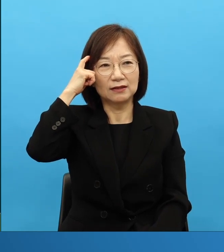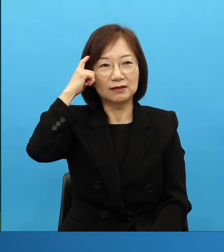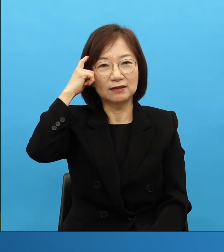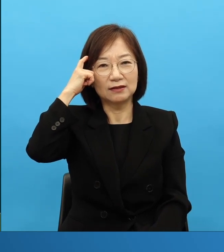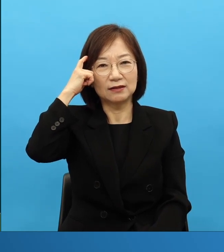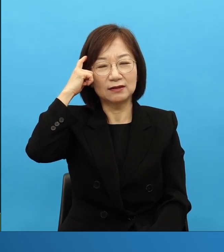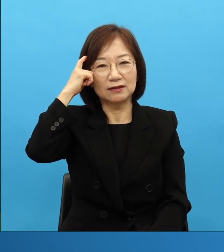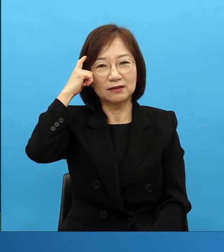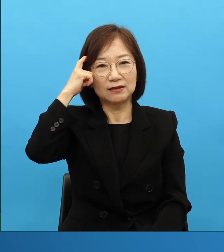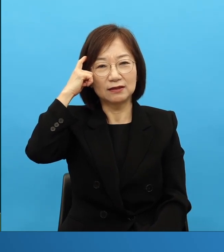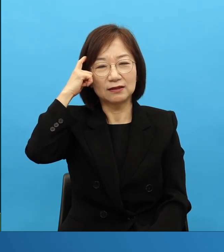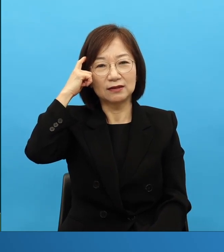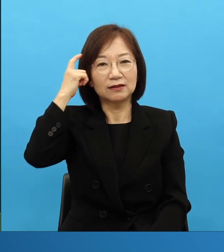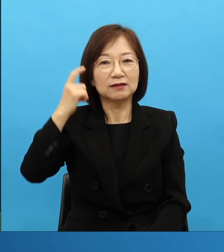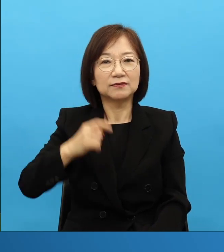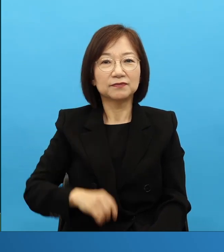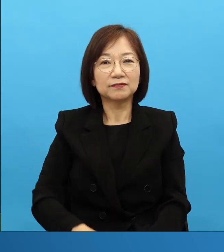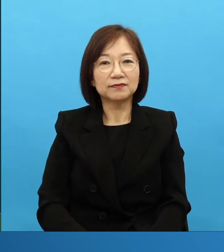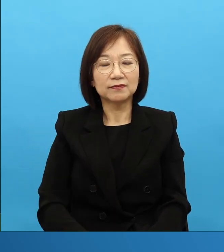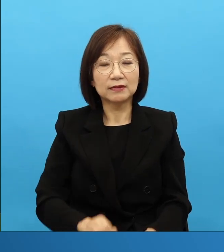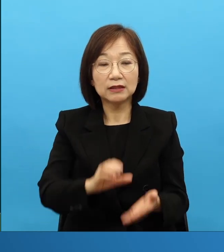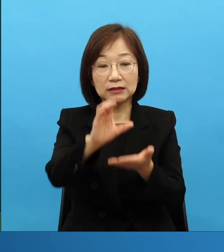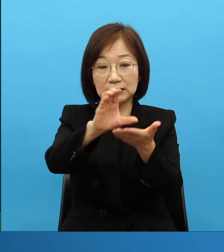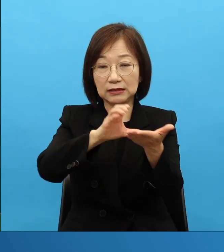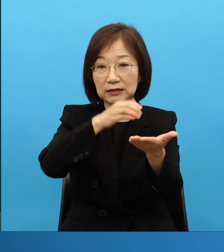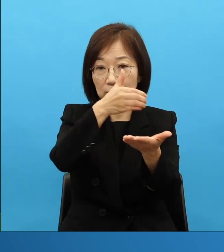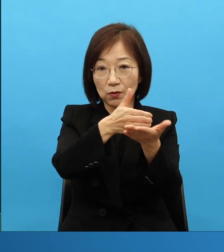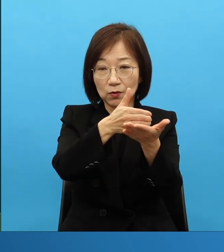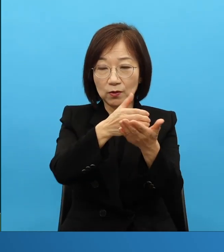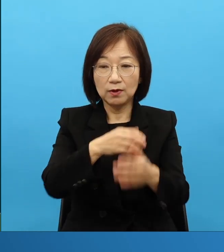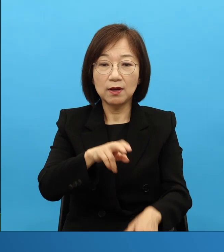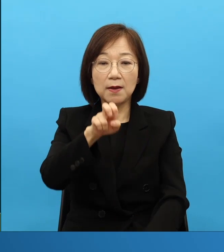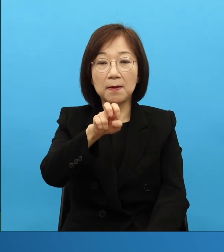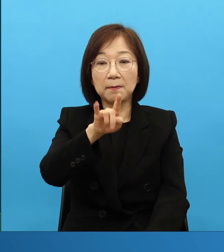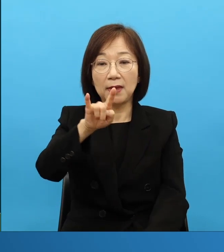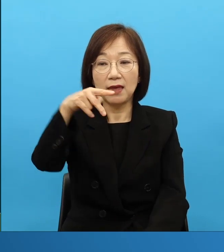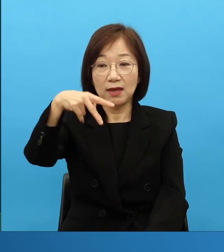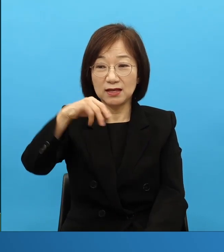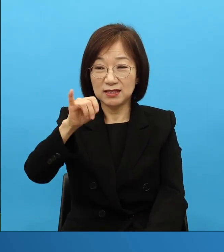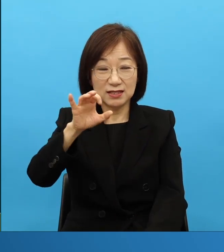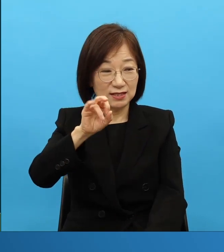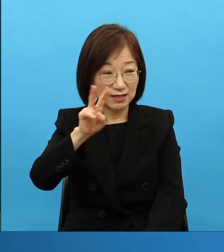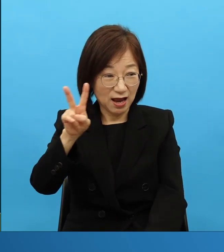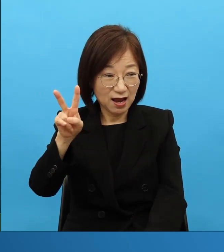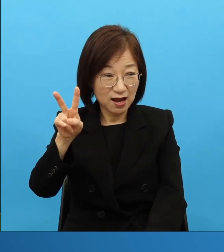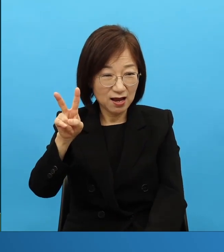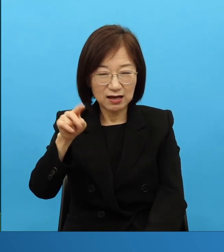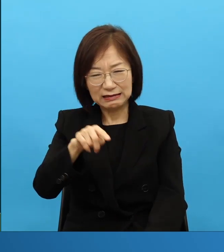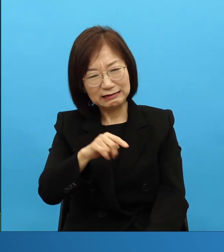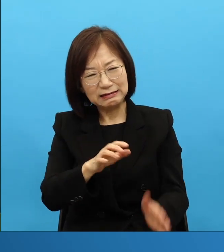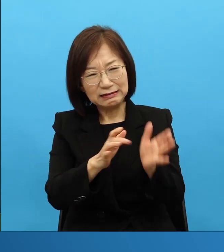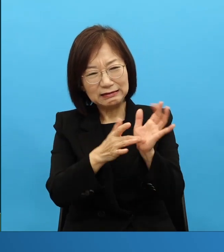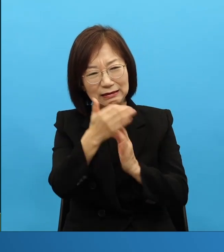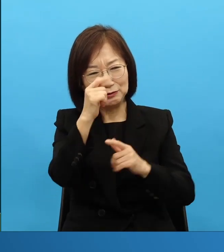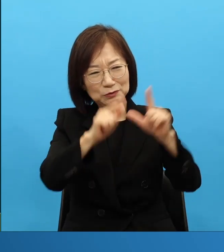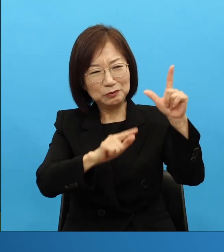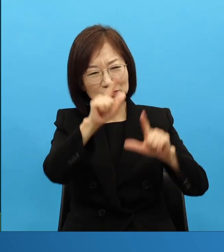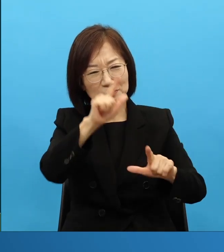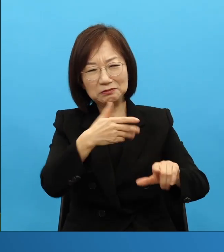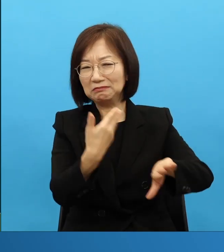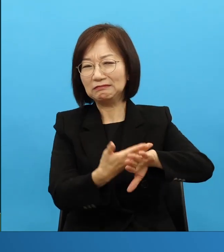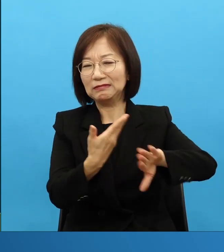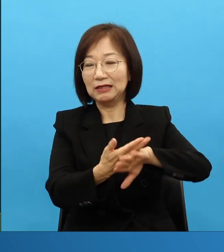over. 그리스도 메시아는 저런 사람 아니야. 전 세계를 쳐부수고 우리나라를